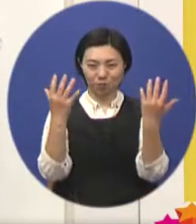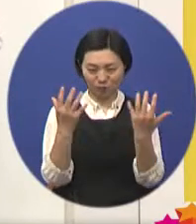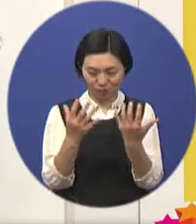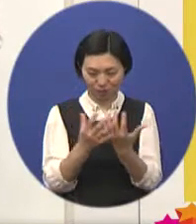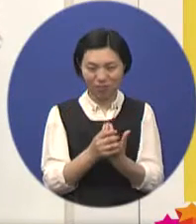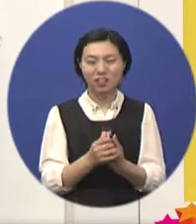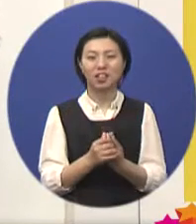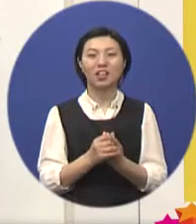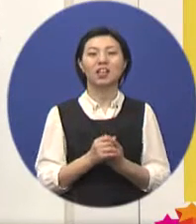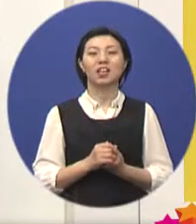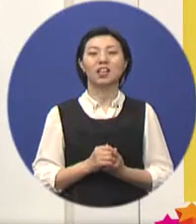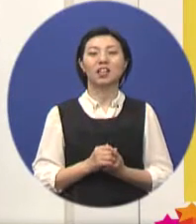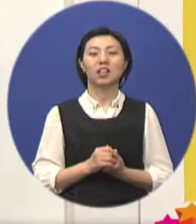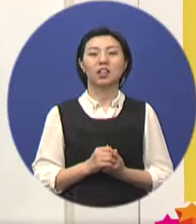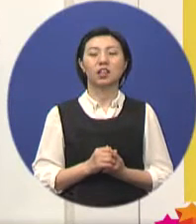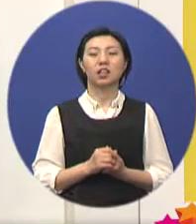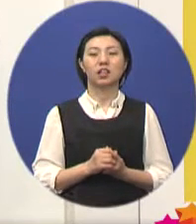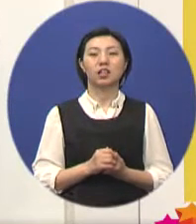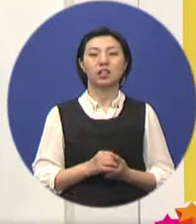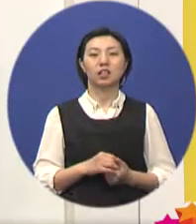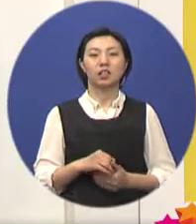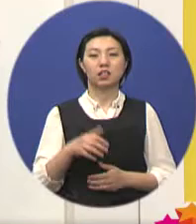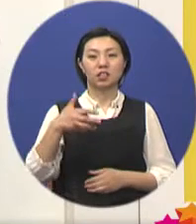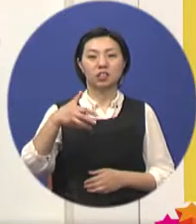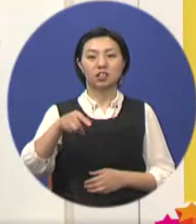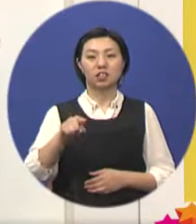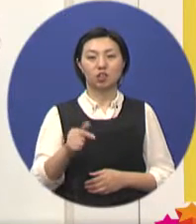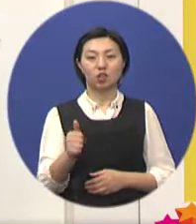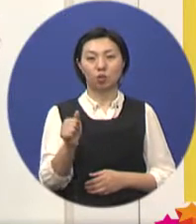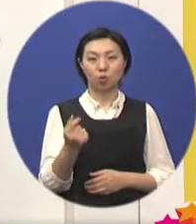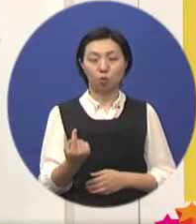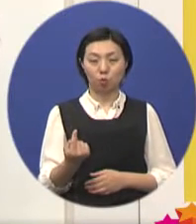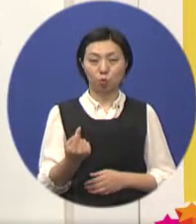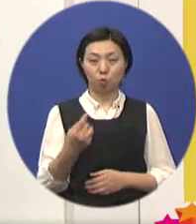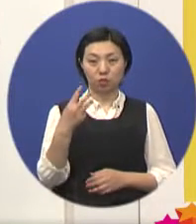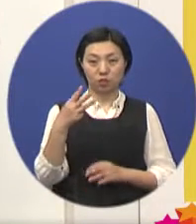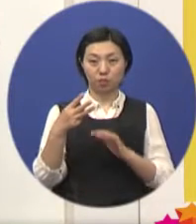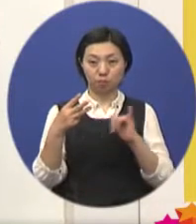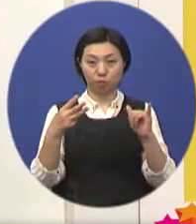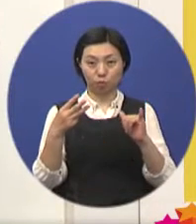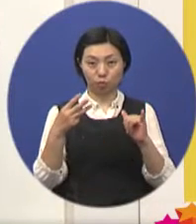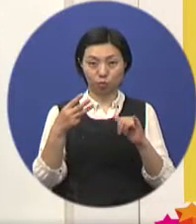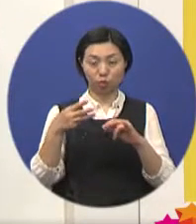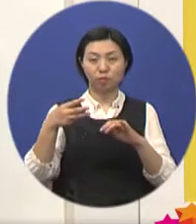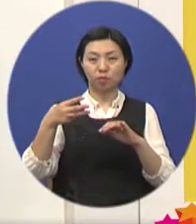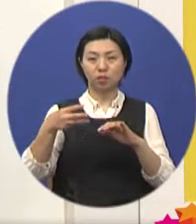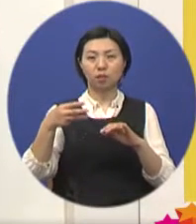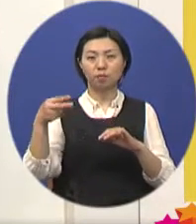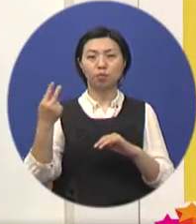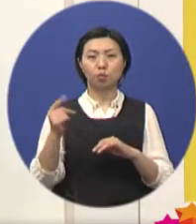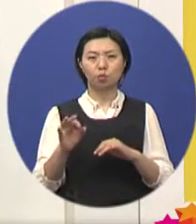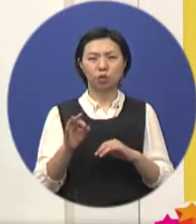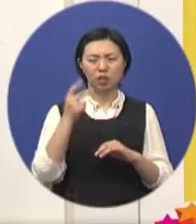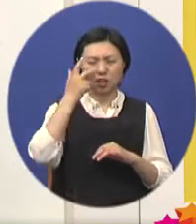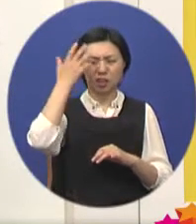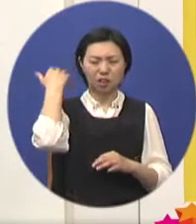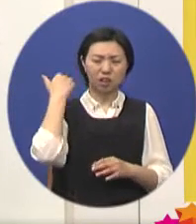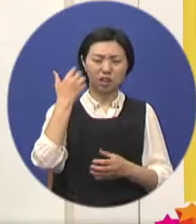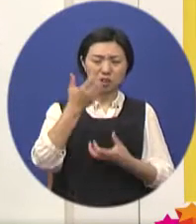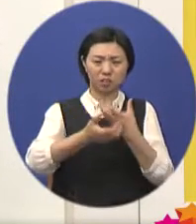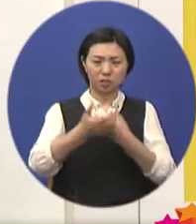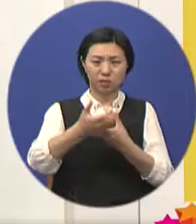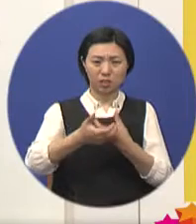그러시구나. 아르켜드리죠. 어머니. 예, 예. 천호삼동에 거기 시외 버스 터미널이 예전에 있었잖아요. 예, 예.